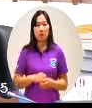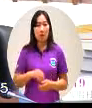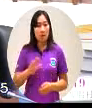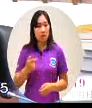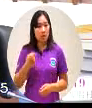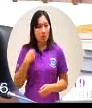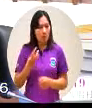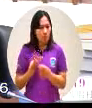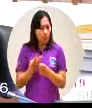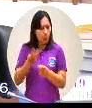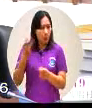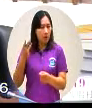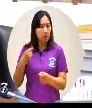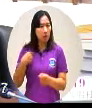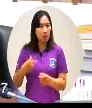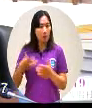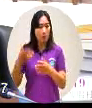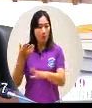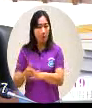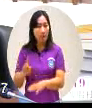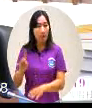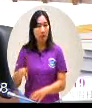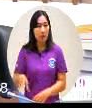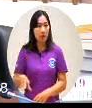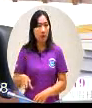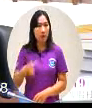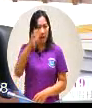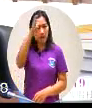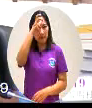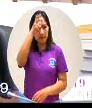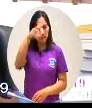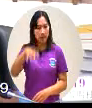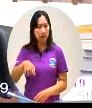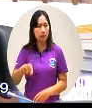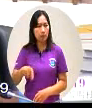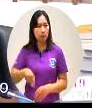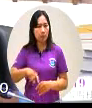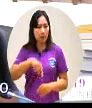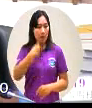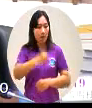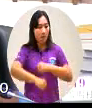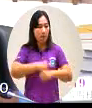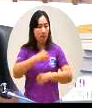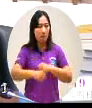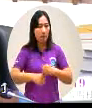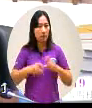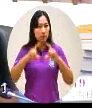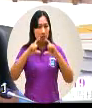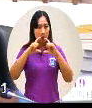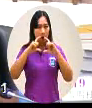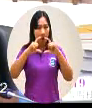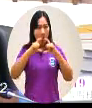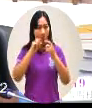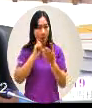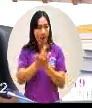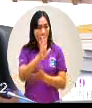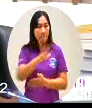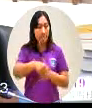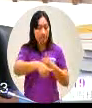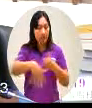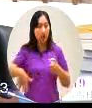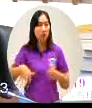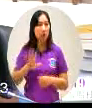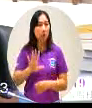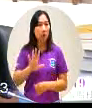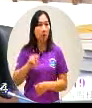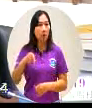的系统做一个单独的系统，会当连线，佮有自动警报回报系统。自动回报系统，所以讲这套系统